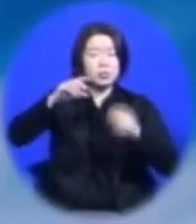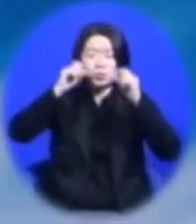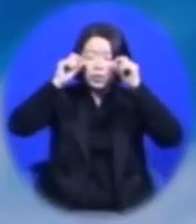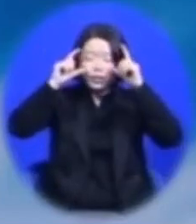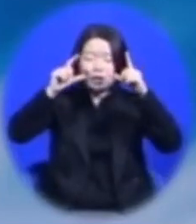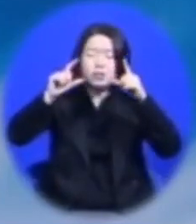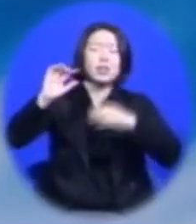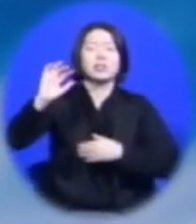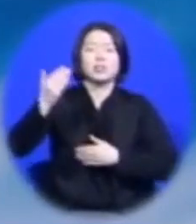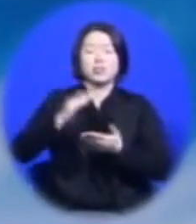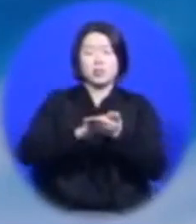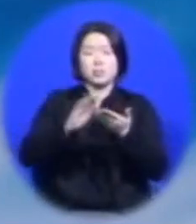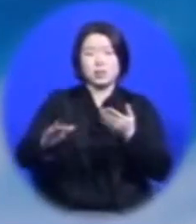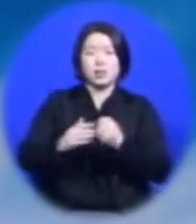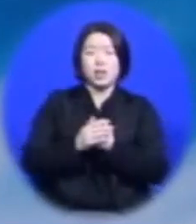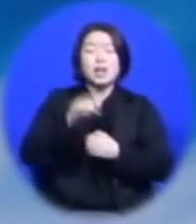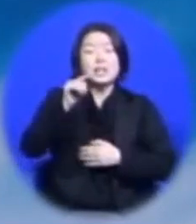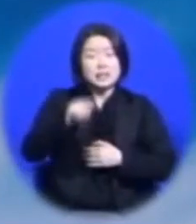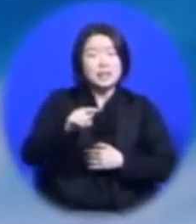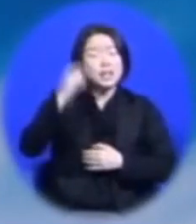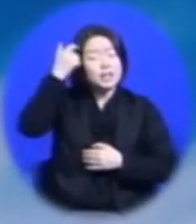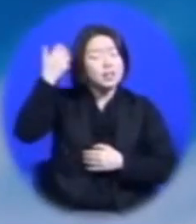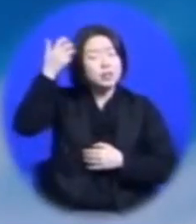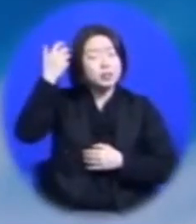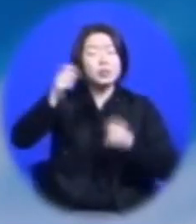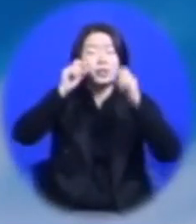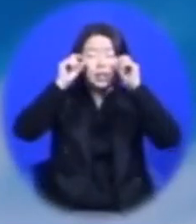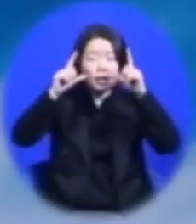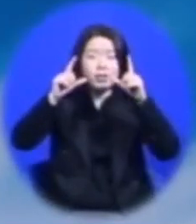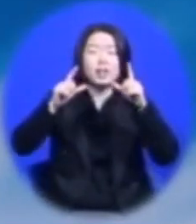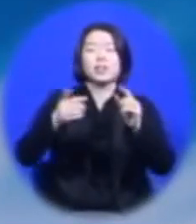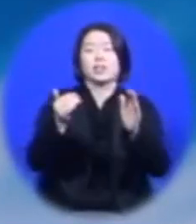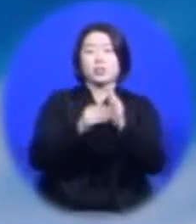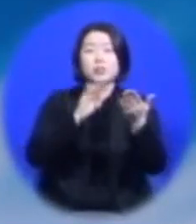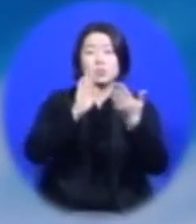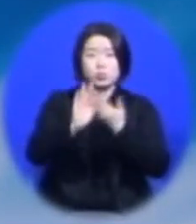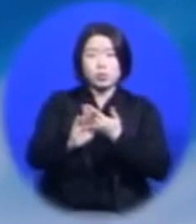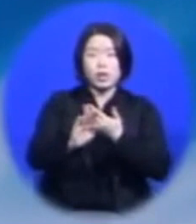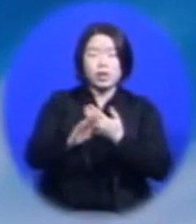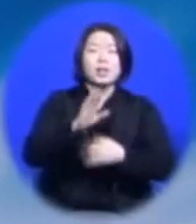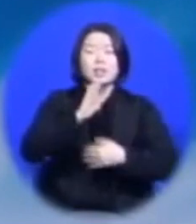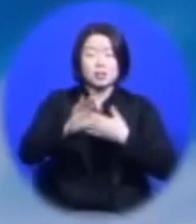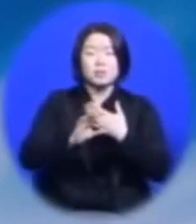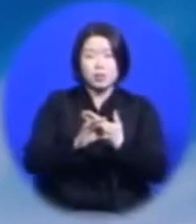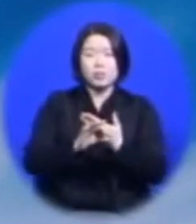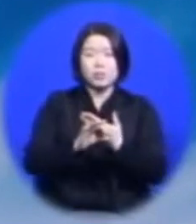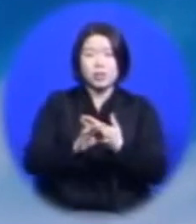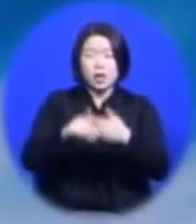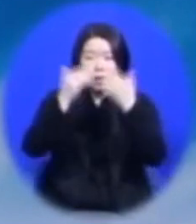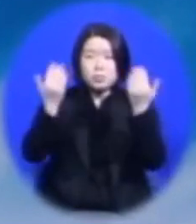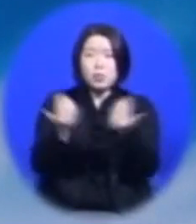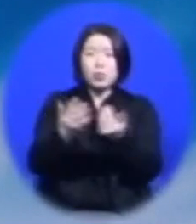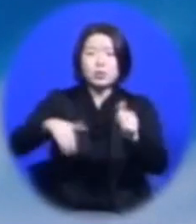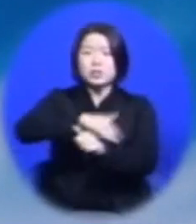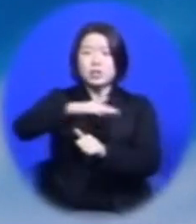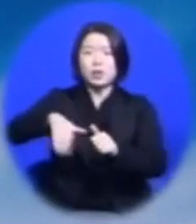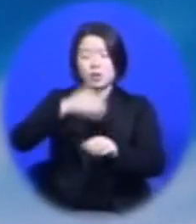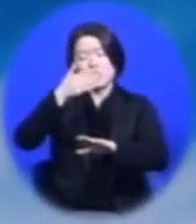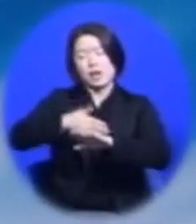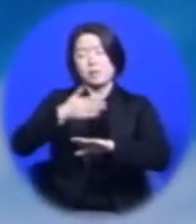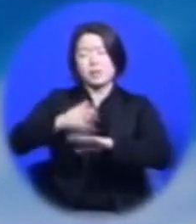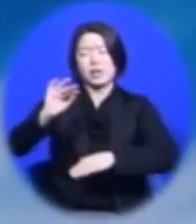거예요. 그게 영적으로 깨어나는 겁니다. 영적으로 깨어나고 나면 그러면 모든 상황이